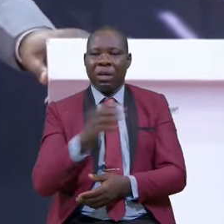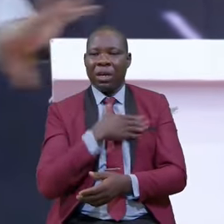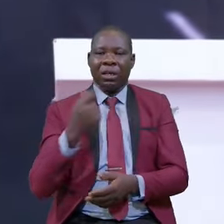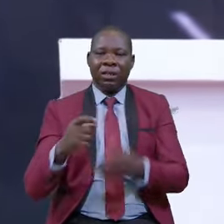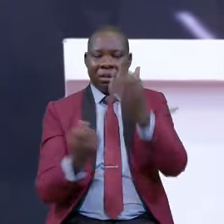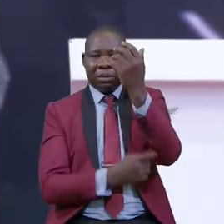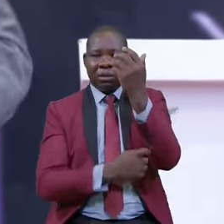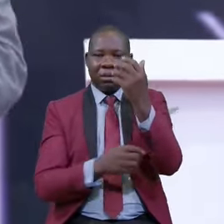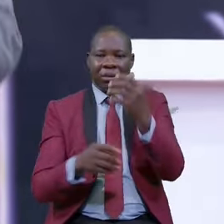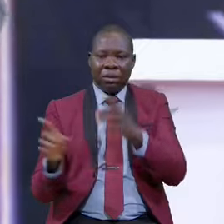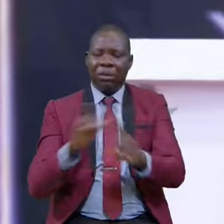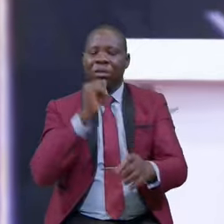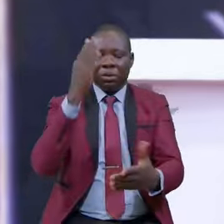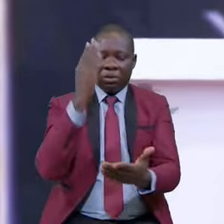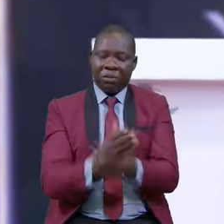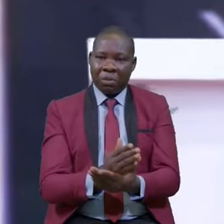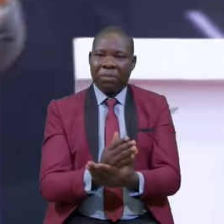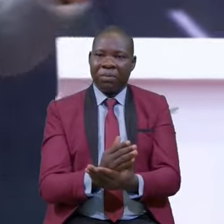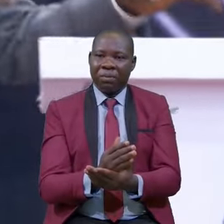La tentation n'avait pas encore fini.